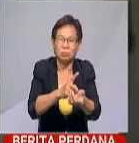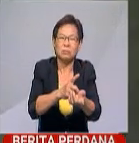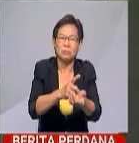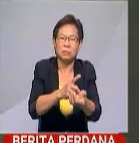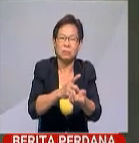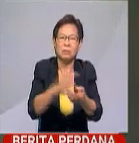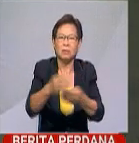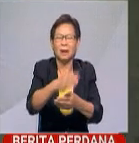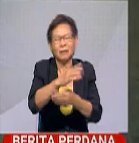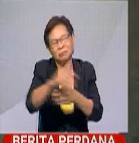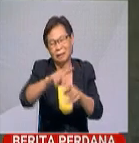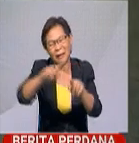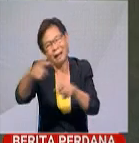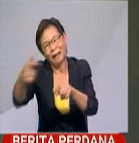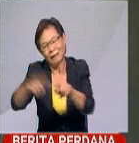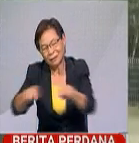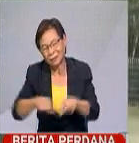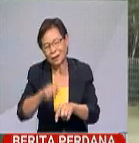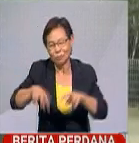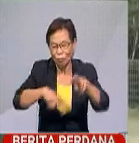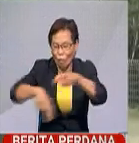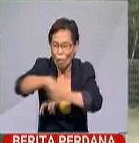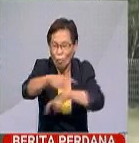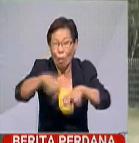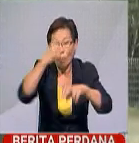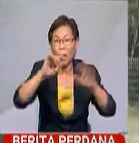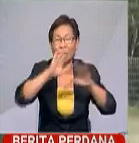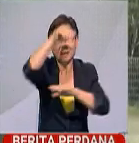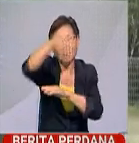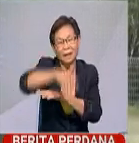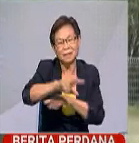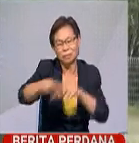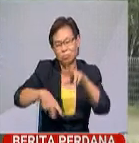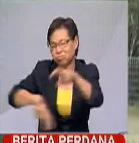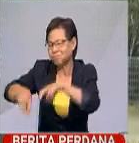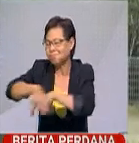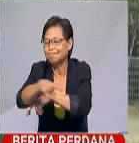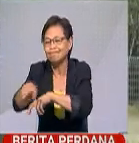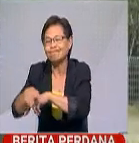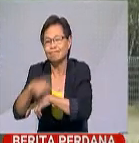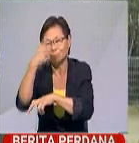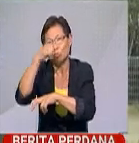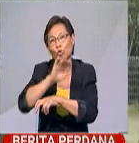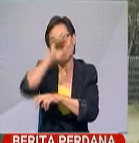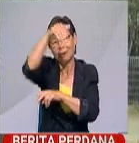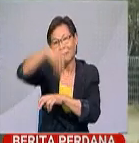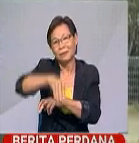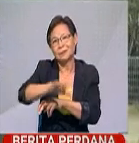selain padang ragut dan kawasan keliaran bagi mamalia berkenaan.